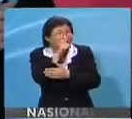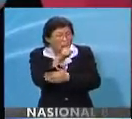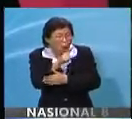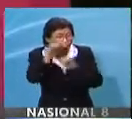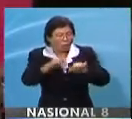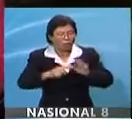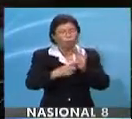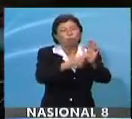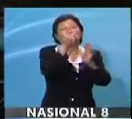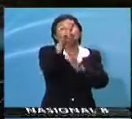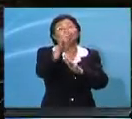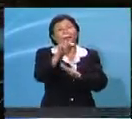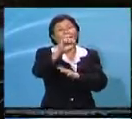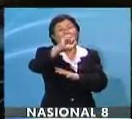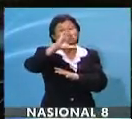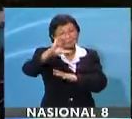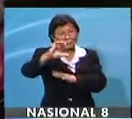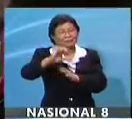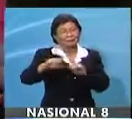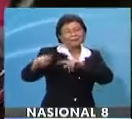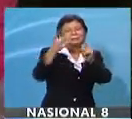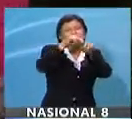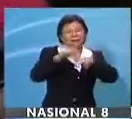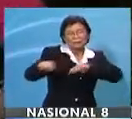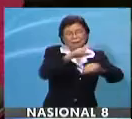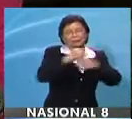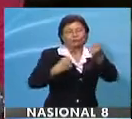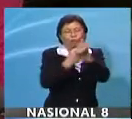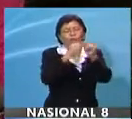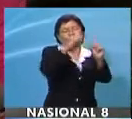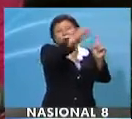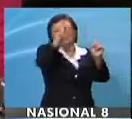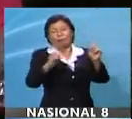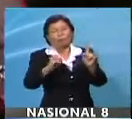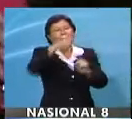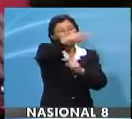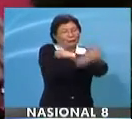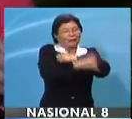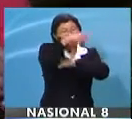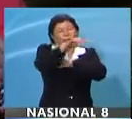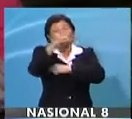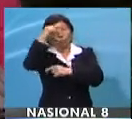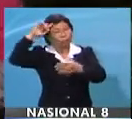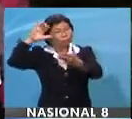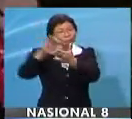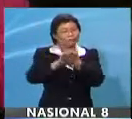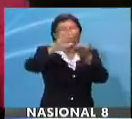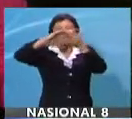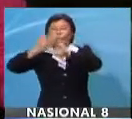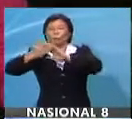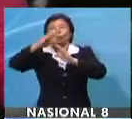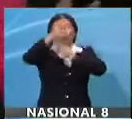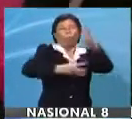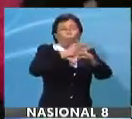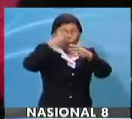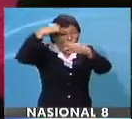oleh UNSC kepada tindakan dengan sokongan penuh negara-negara PBB untuk meyakinkan komuniti dunia bahawa keputusan